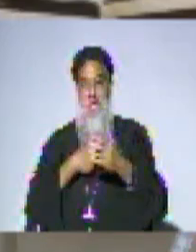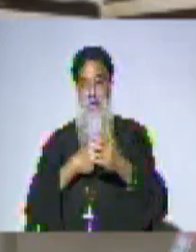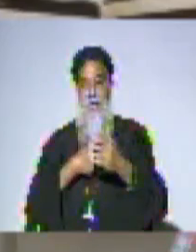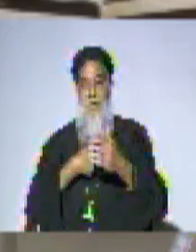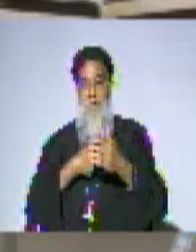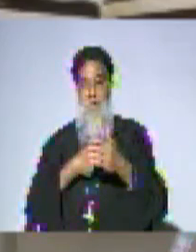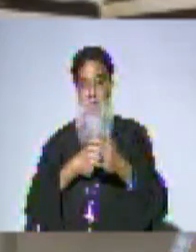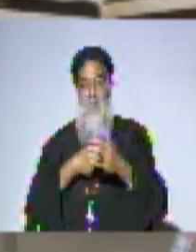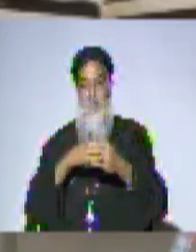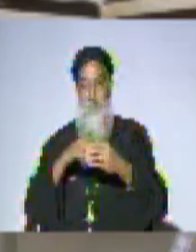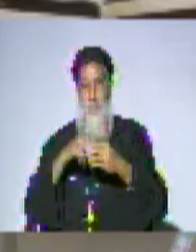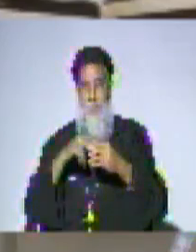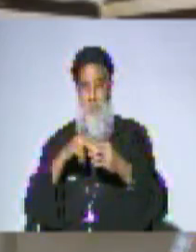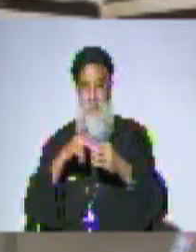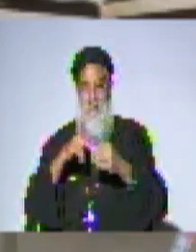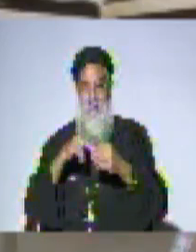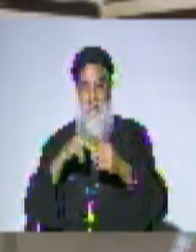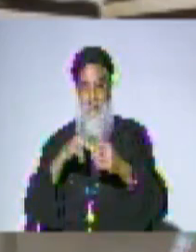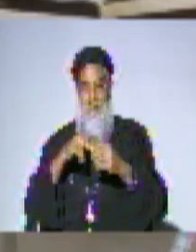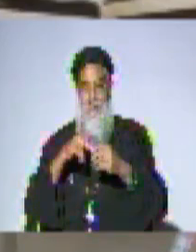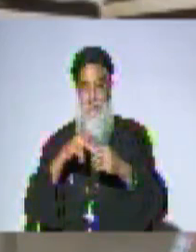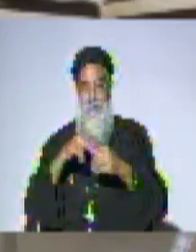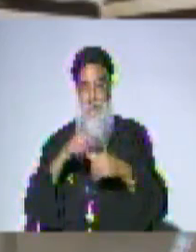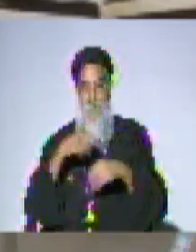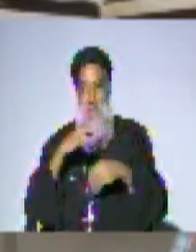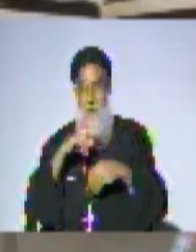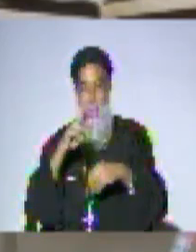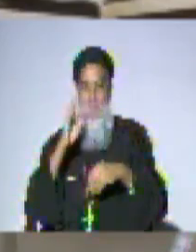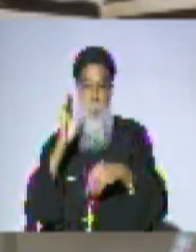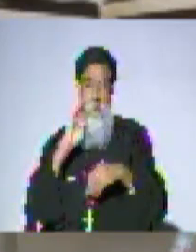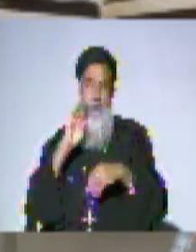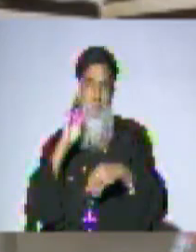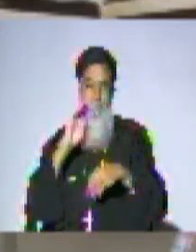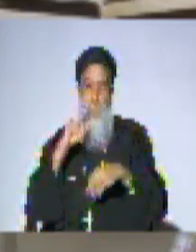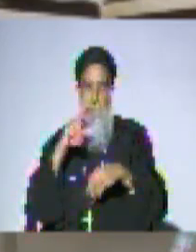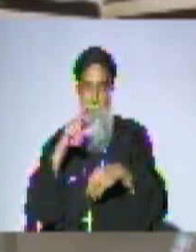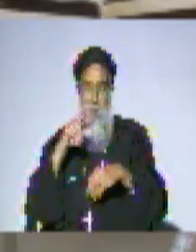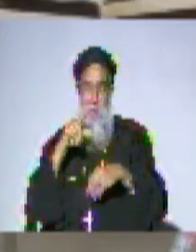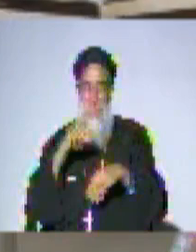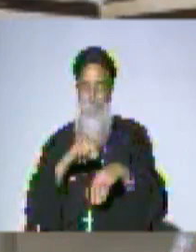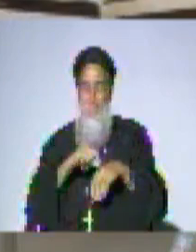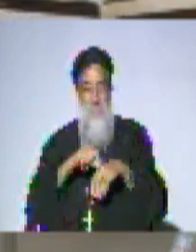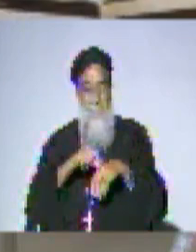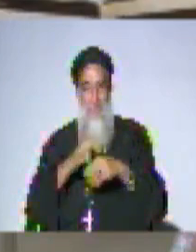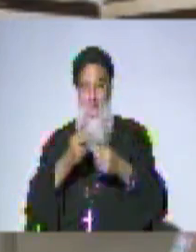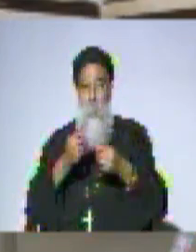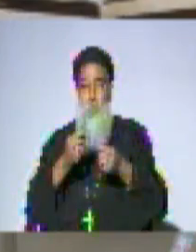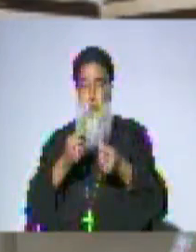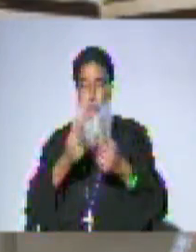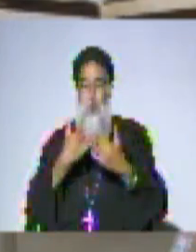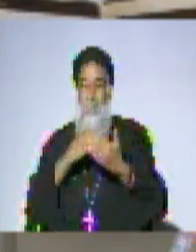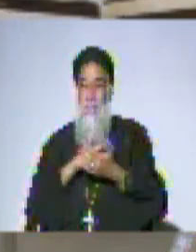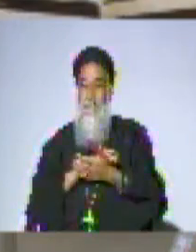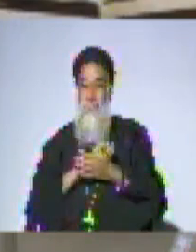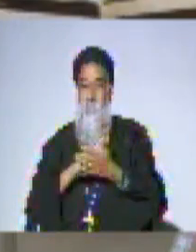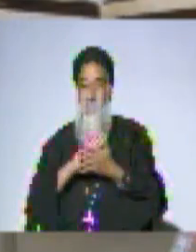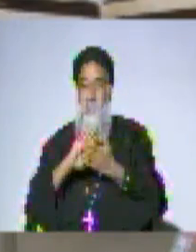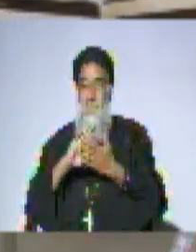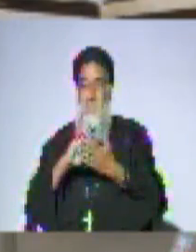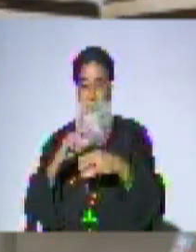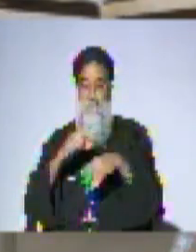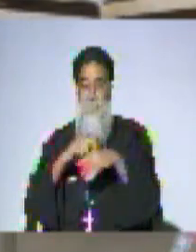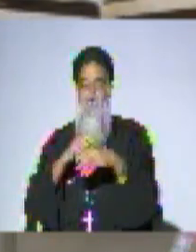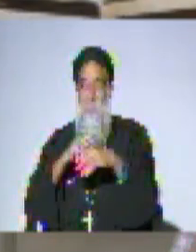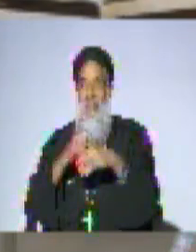غير يائس. بائس بمعنى إنسان معدم، يعني ما عندوش حاجة.